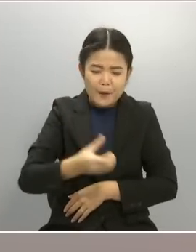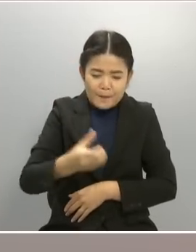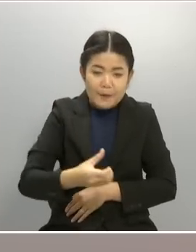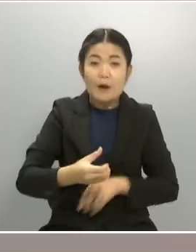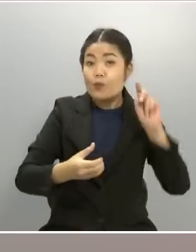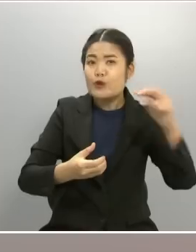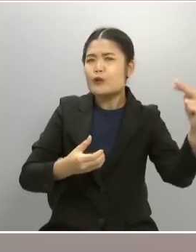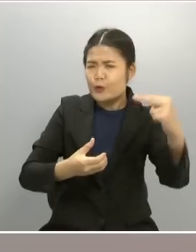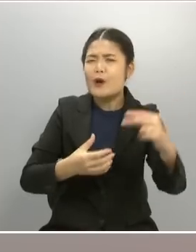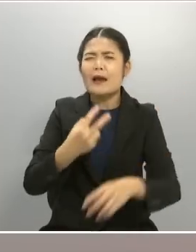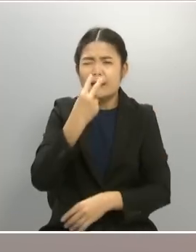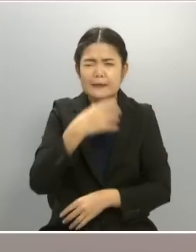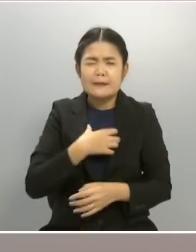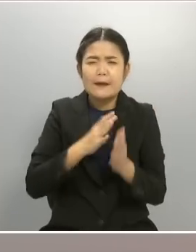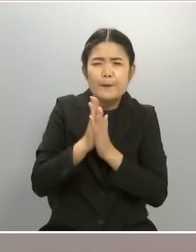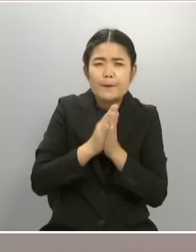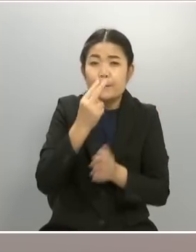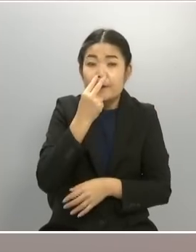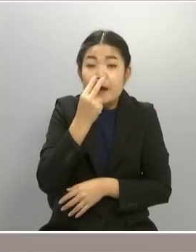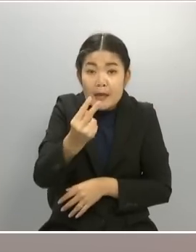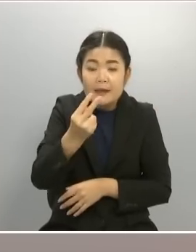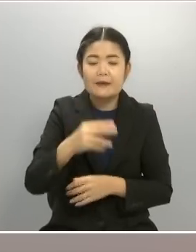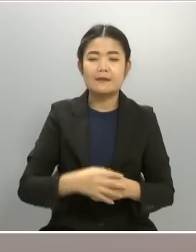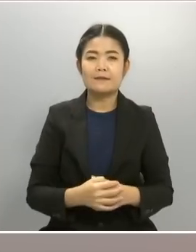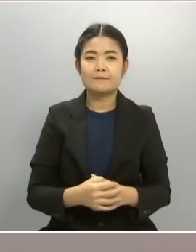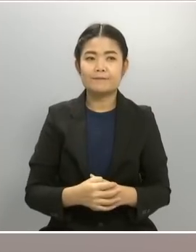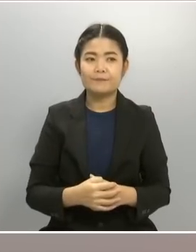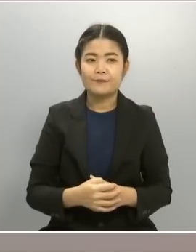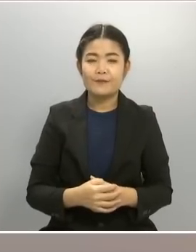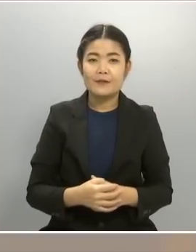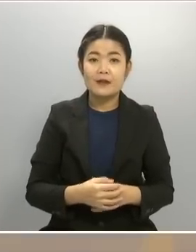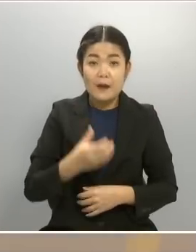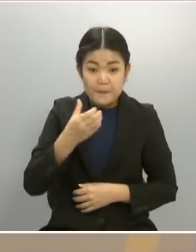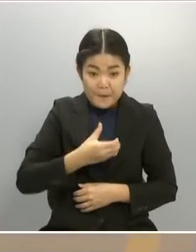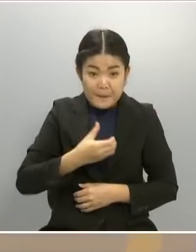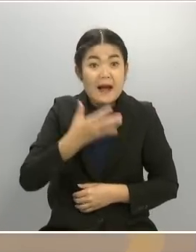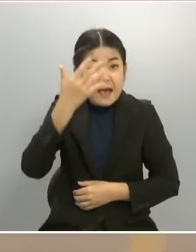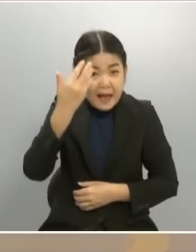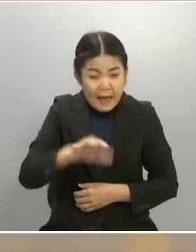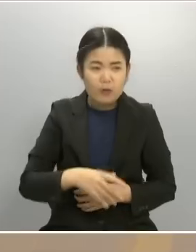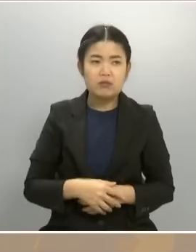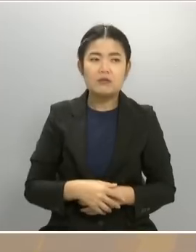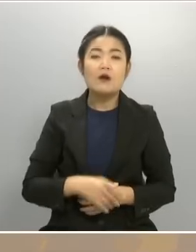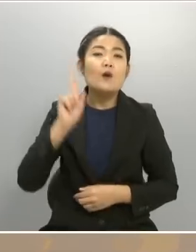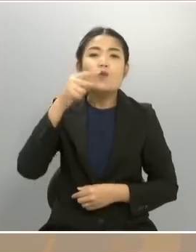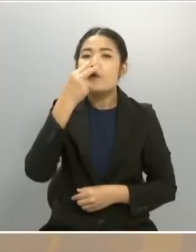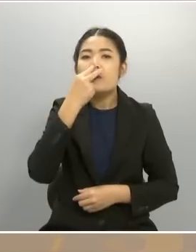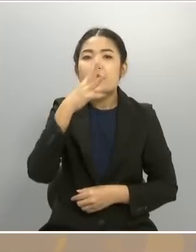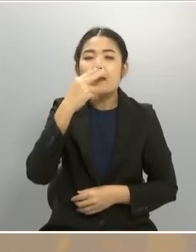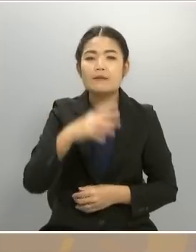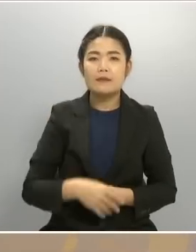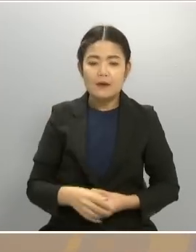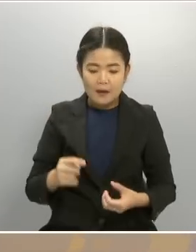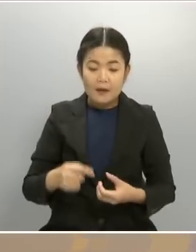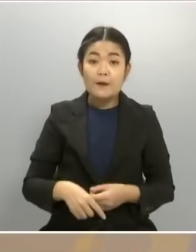บอกอยากจะเห็นแล้วตอนแรกสำเร็จให้ก็ปรากฏว่าไม่เห็นตรงนั้น